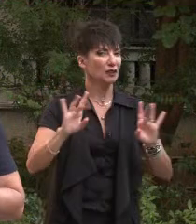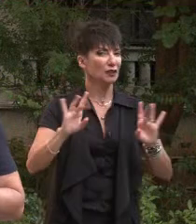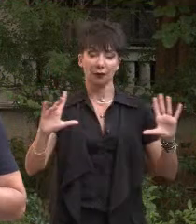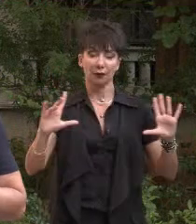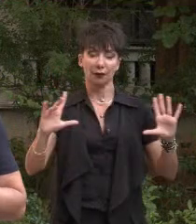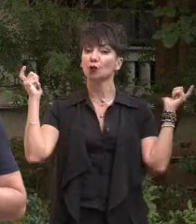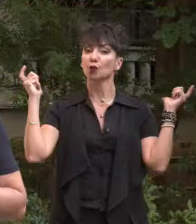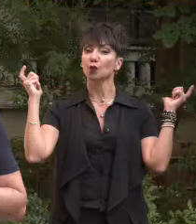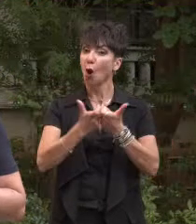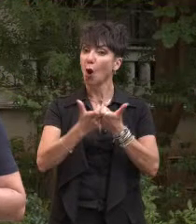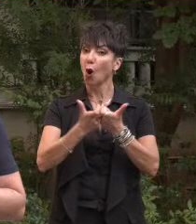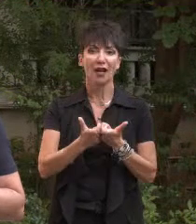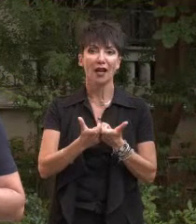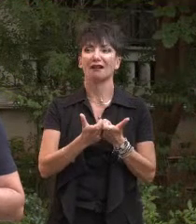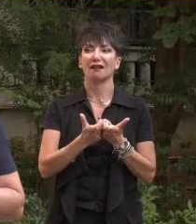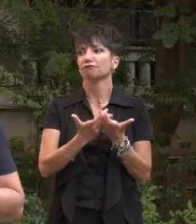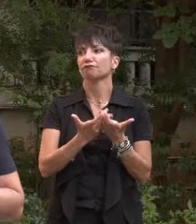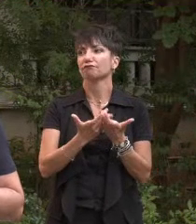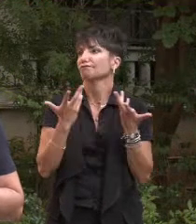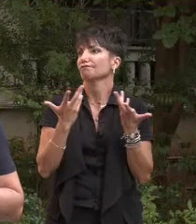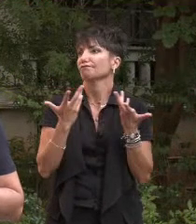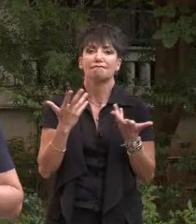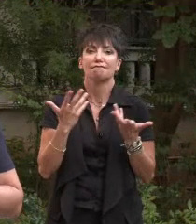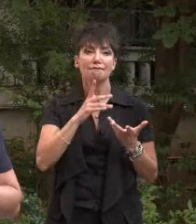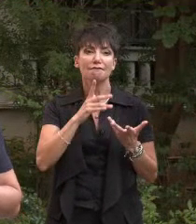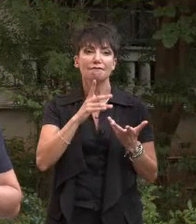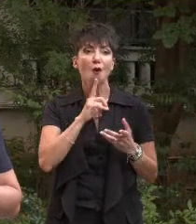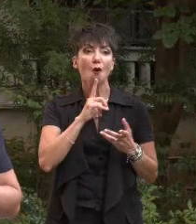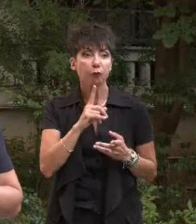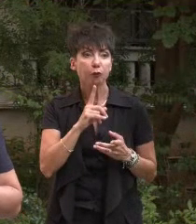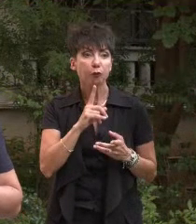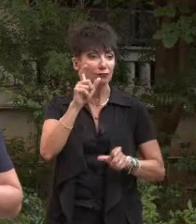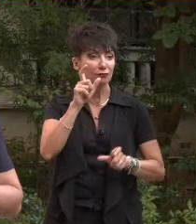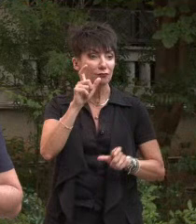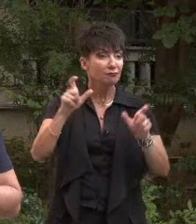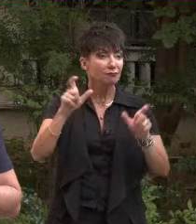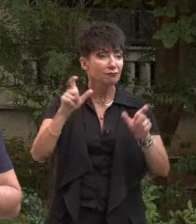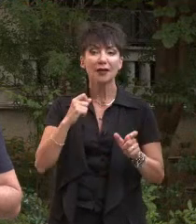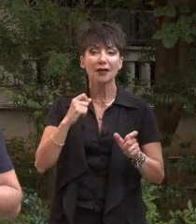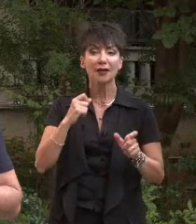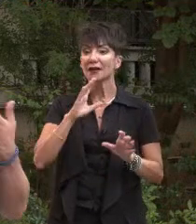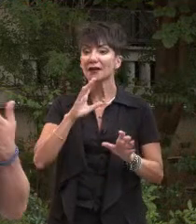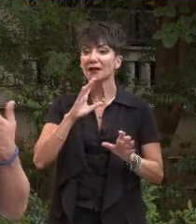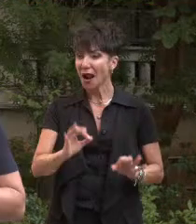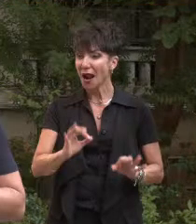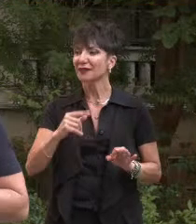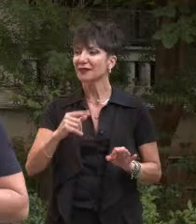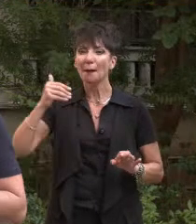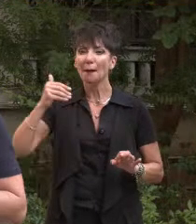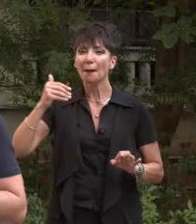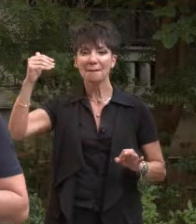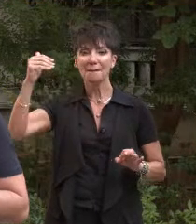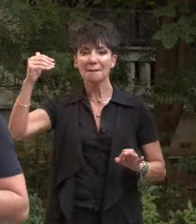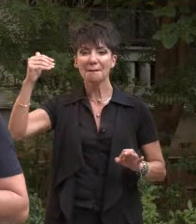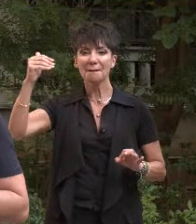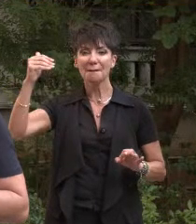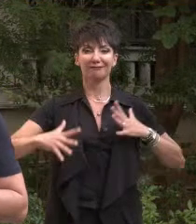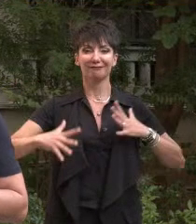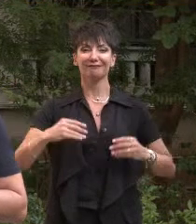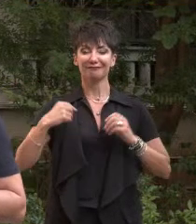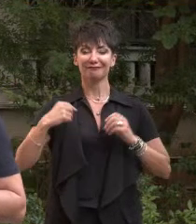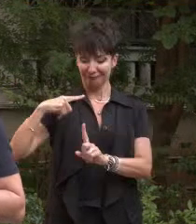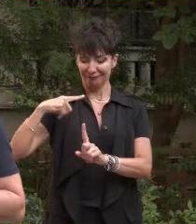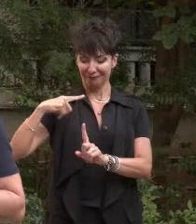οικογένεια να μην έχει τη δυνατότητα που έχουν οι δικές σας οικογένειες και να είστε αυτοί που αύριο με τις στολές του Ελληνικού Ερυθρού Σταυρού